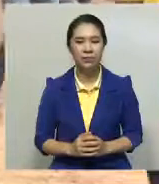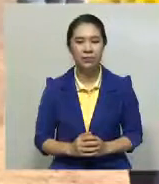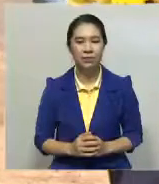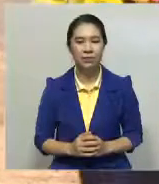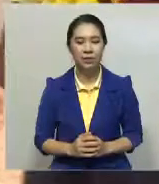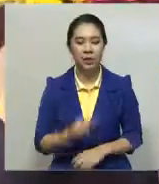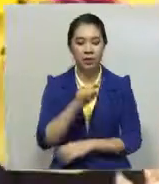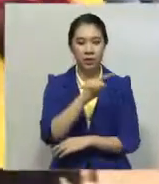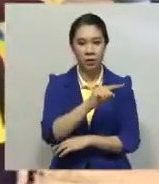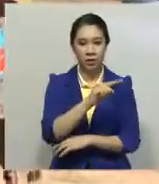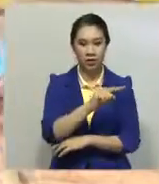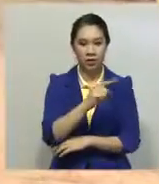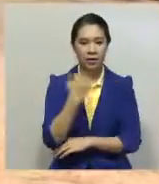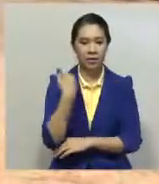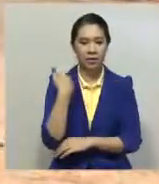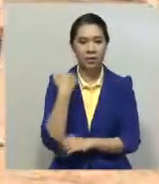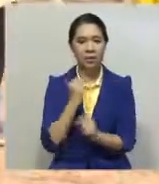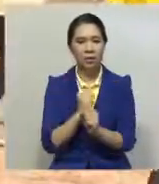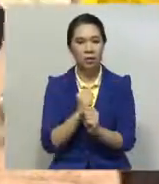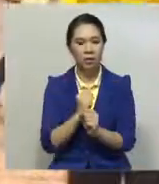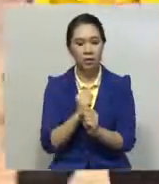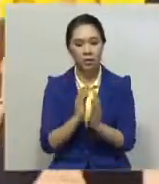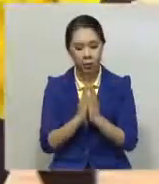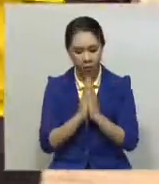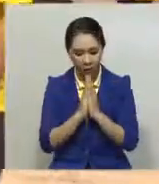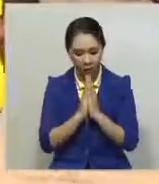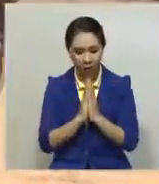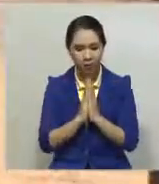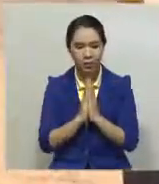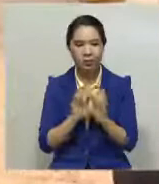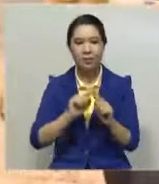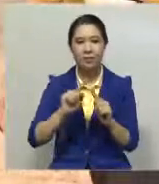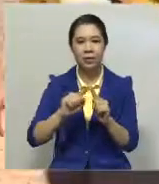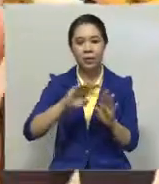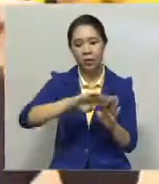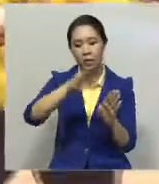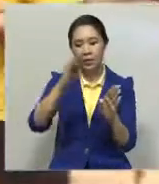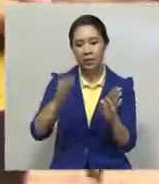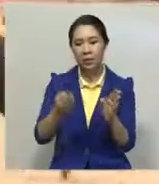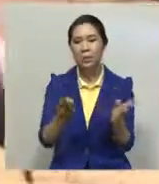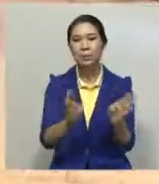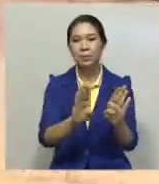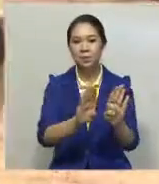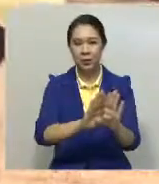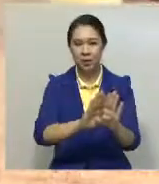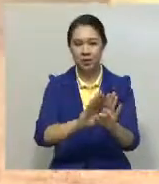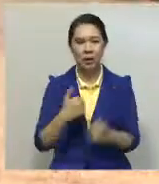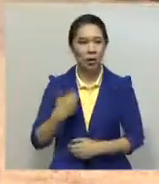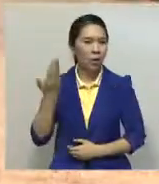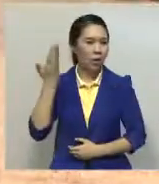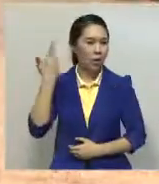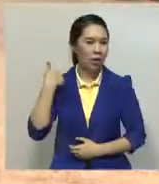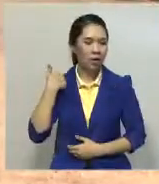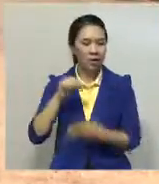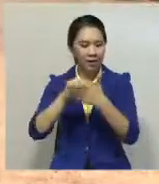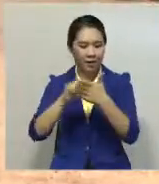ส่วนในช่วงบ่ายนะครับก็ยังคงมีพิธีสวดถอนและพิธีปิดถ้ำนะครับในส่วนของเรื่องของการฟื้นฟูก่อนหน้านี้ในระยะ